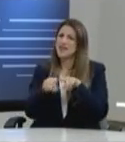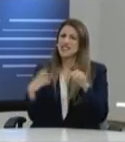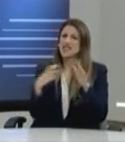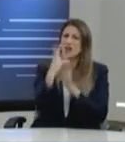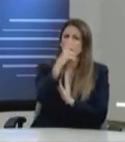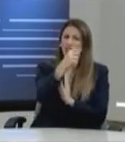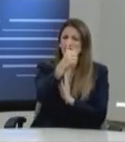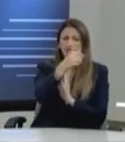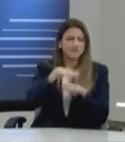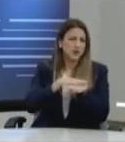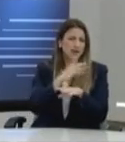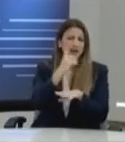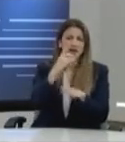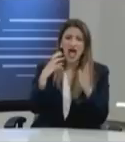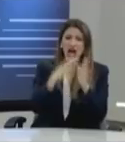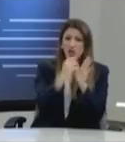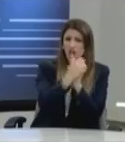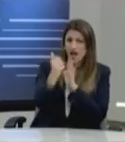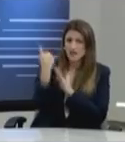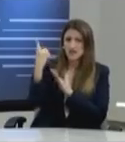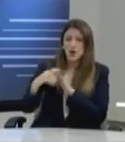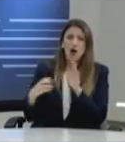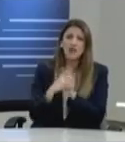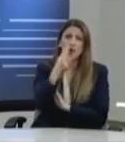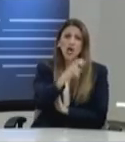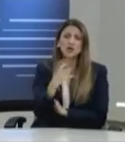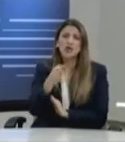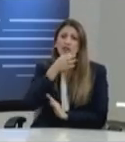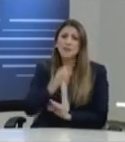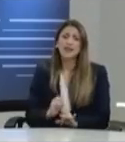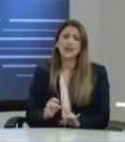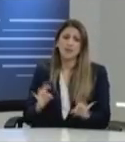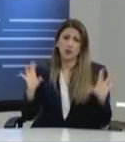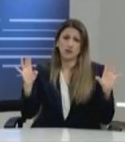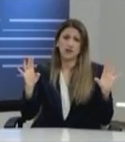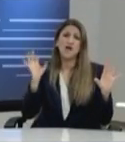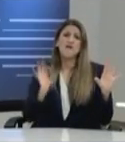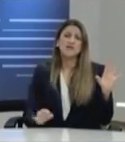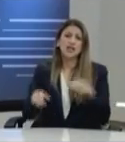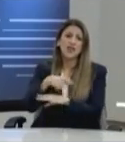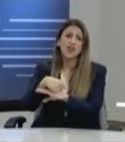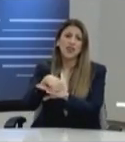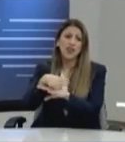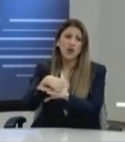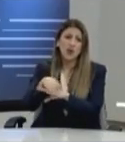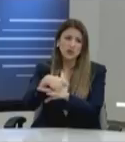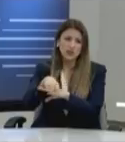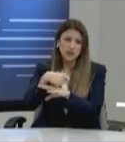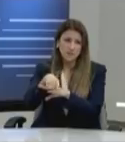μόνο το 16 και το 24, δεν είπατε τίποτα για τη δικαιοσύνη. Σας αρέσει αυτά που γίνονται στη δικαιοσύνη, προφανώς. Σας βολεύουν όλα